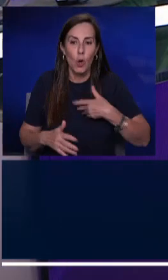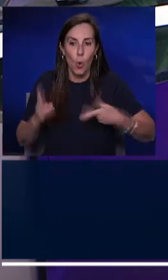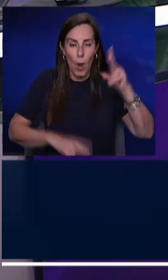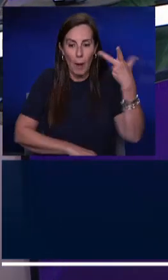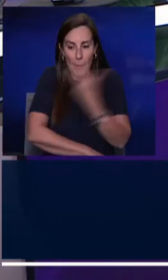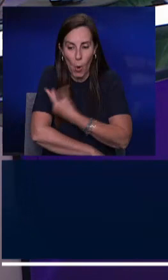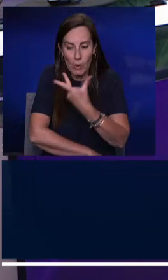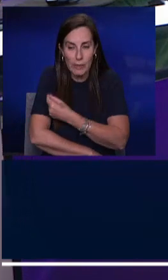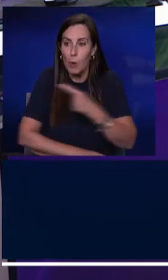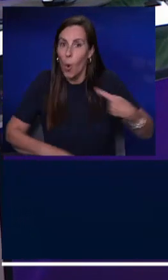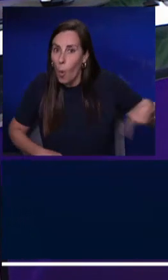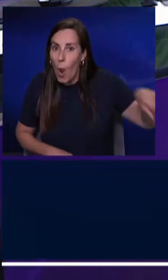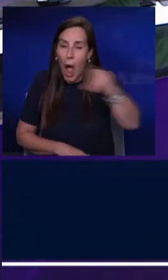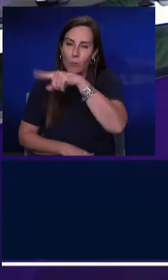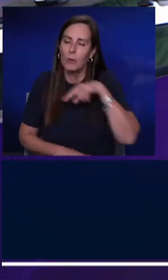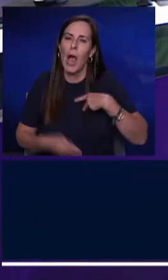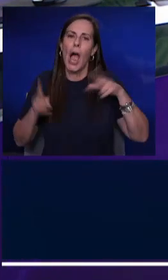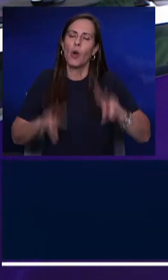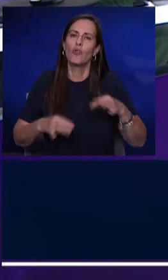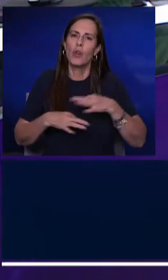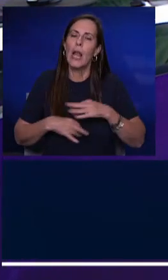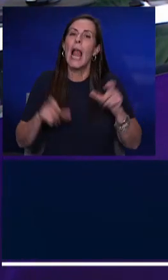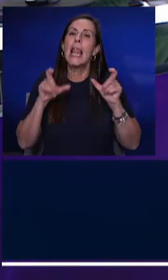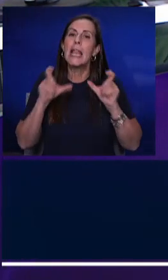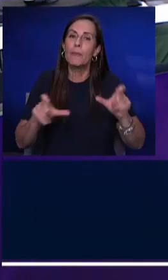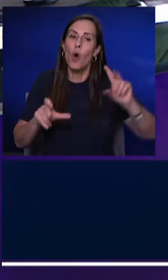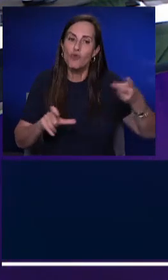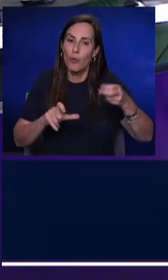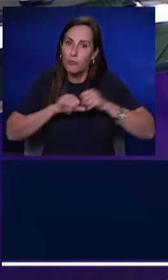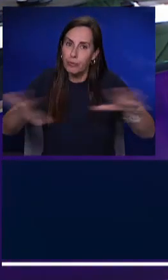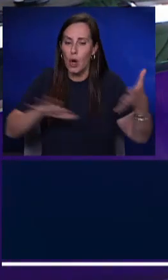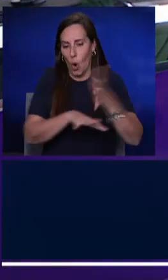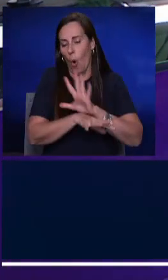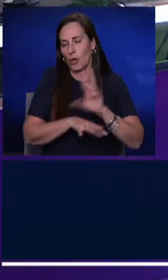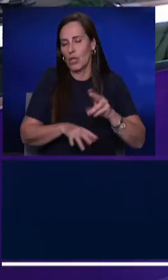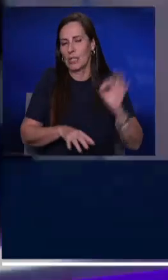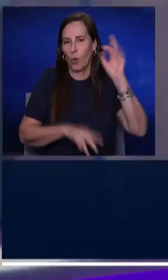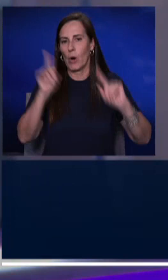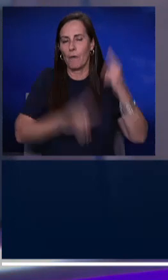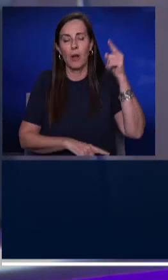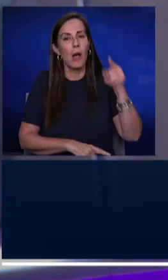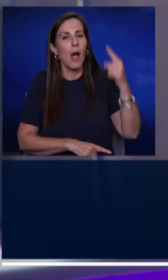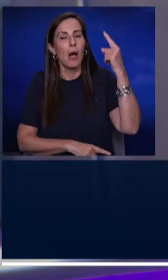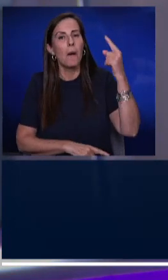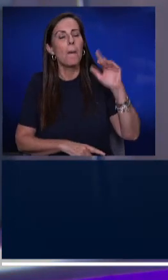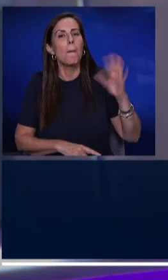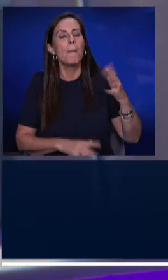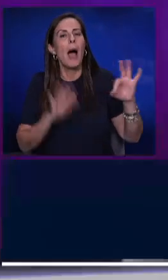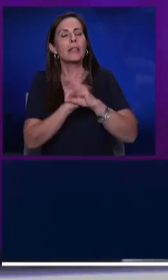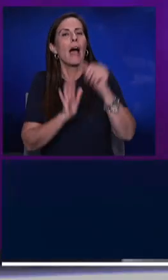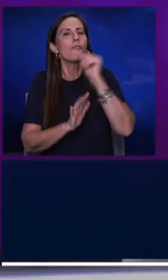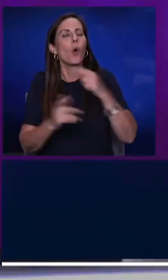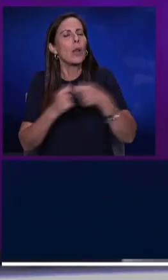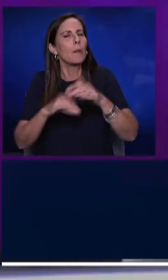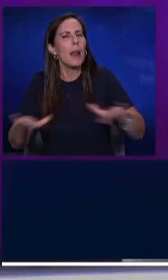כאוכלוסייה, היכולת שלנו למנוע את הגל הבא יותר גדולה. כבר יש לך תמונה של מדיניות התו הירוק לגבי ילדים מחוסנים? כלומר,